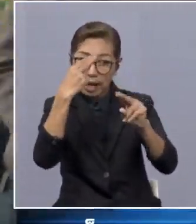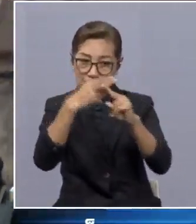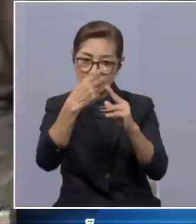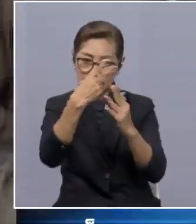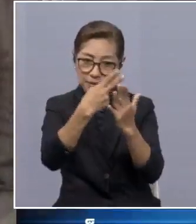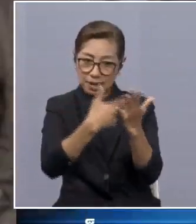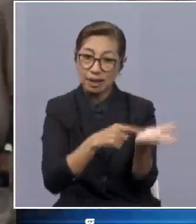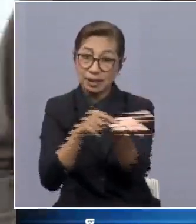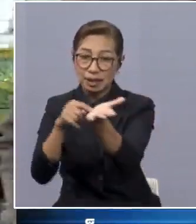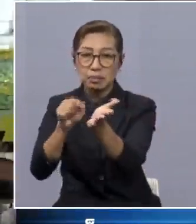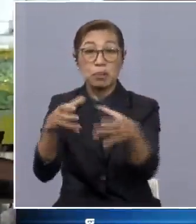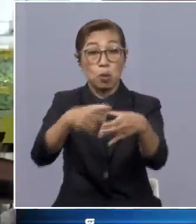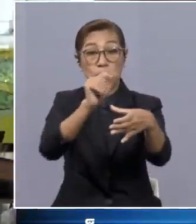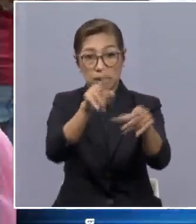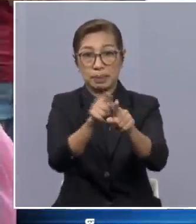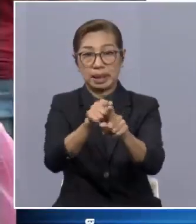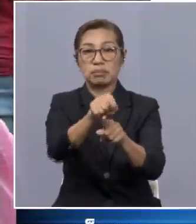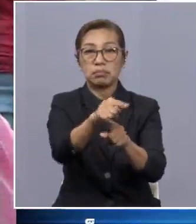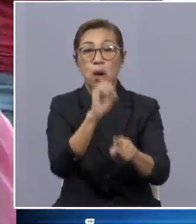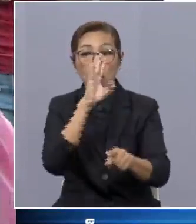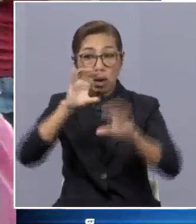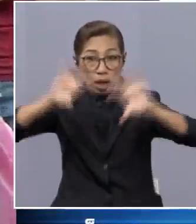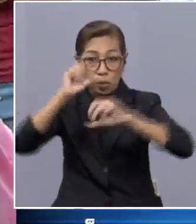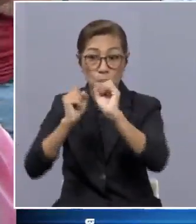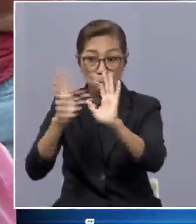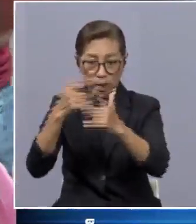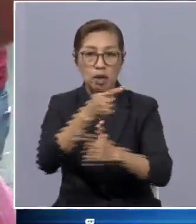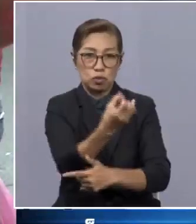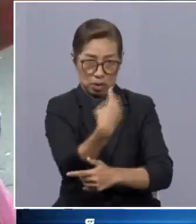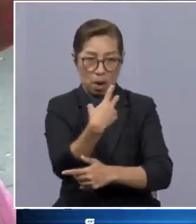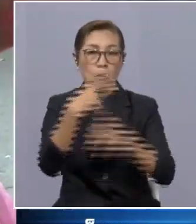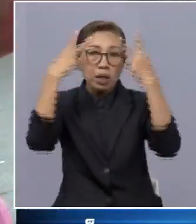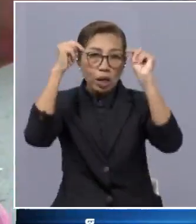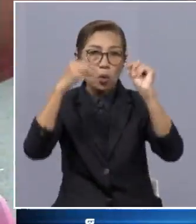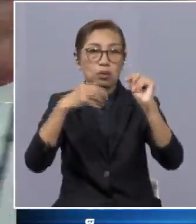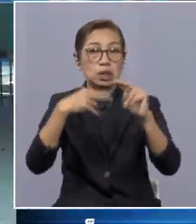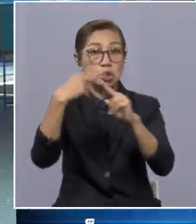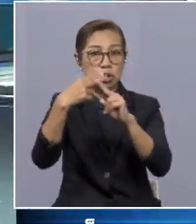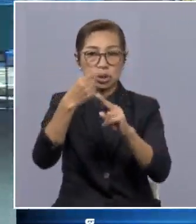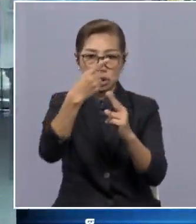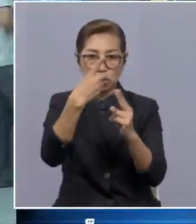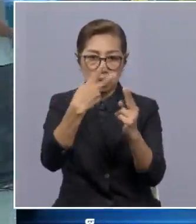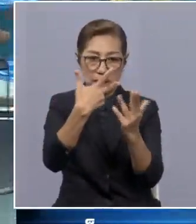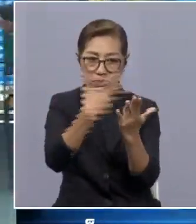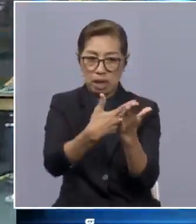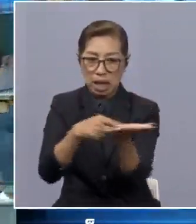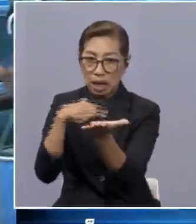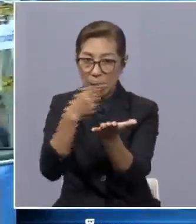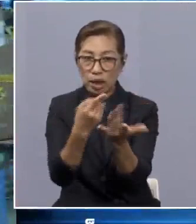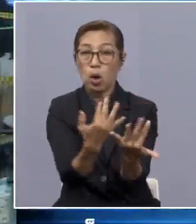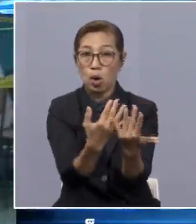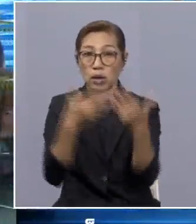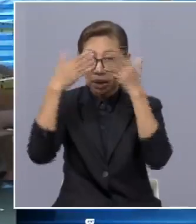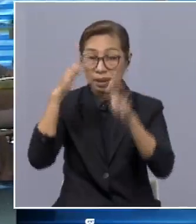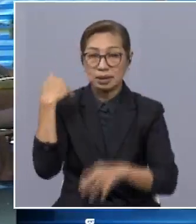องมีการปรากฏออกมาแล้วนับจากนี้ไปเนี่ยนะครับก็ถือว่าเข้มข้นเลยทีเดียวกับการสู้ศึกเลือกตั้งกันทีนี้พลเอกประยุทธ์จันทร์โ